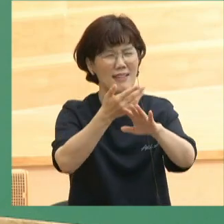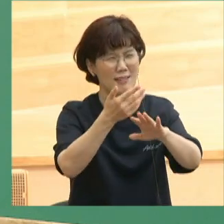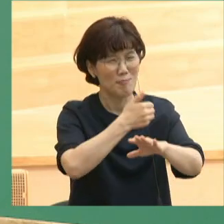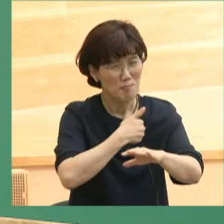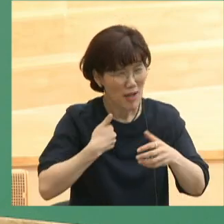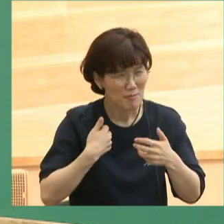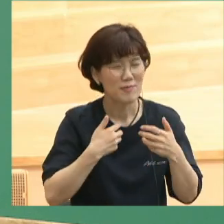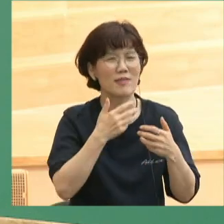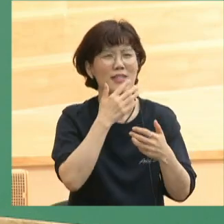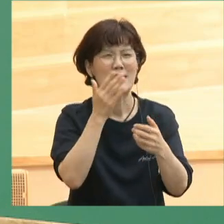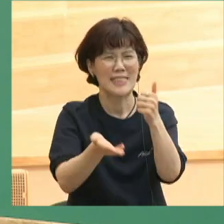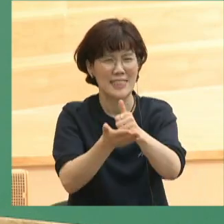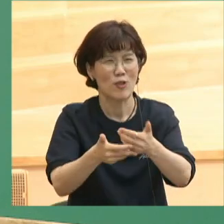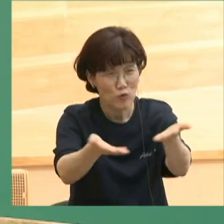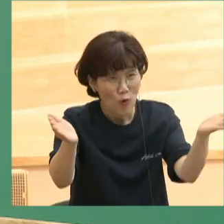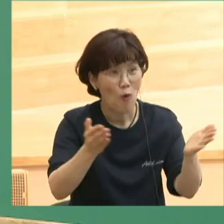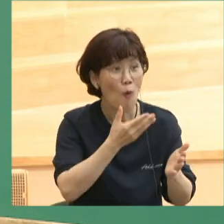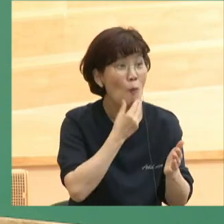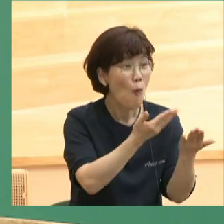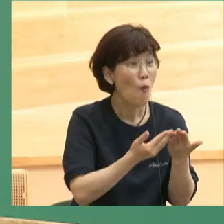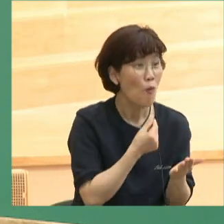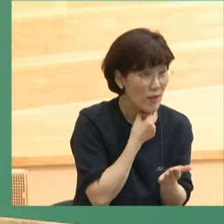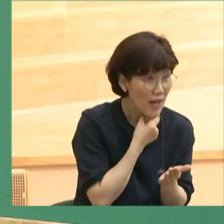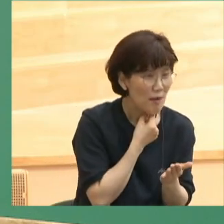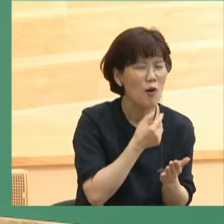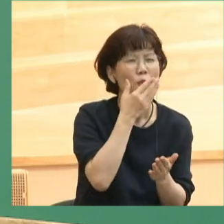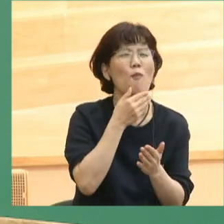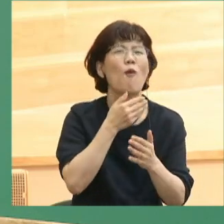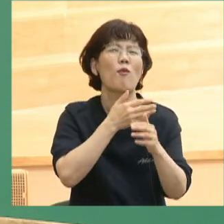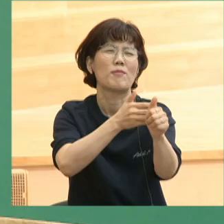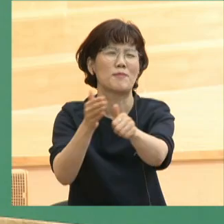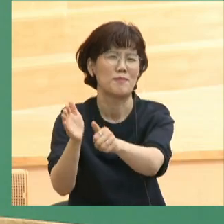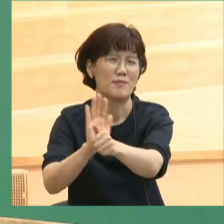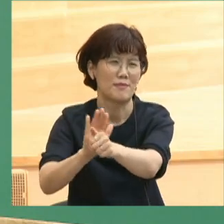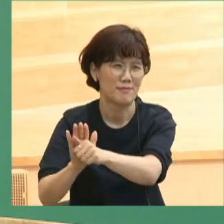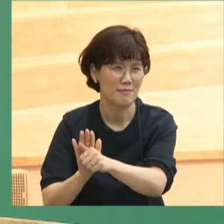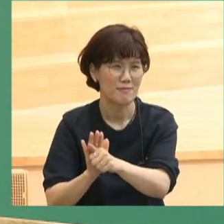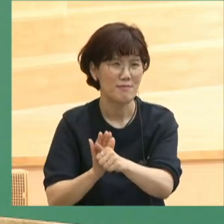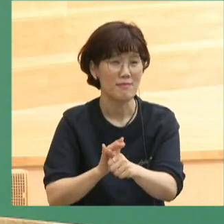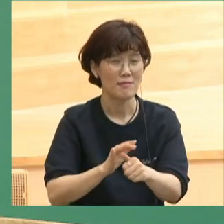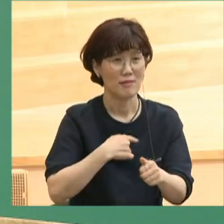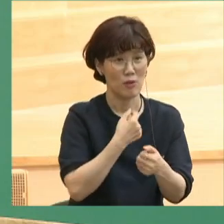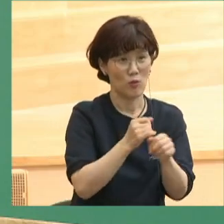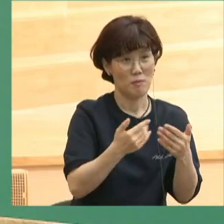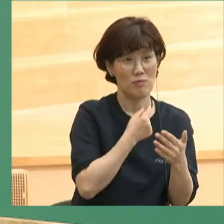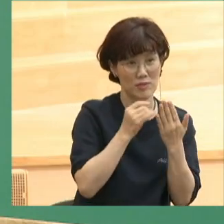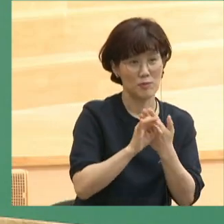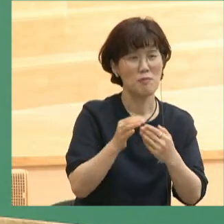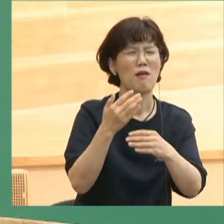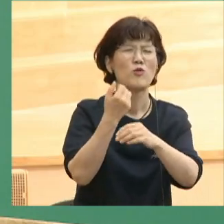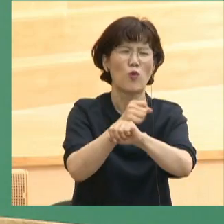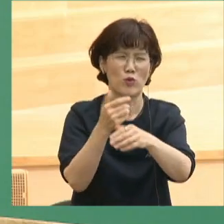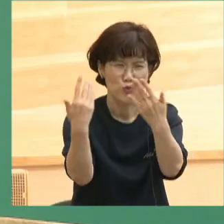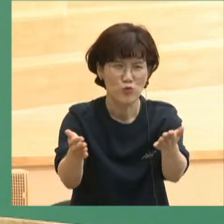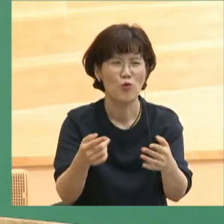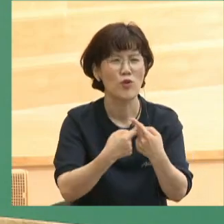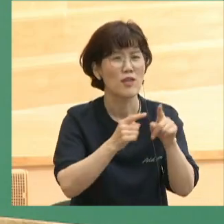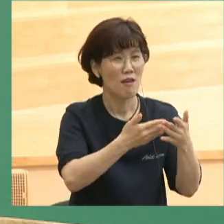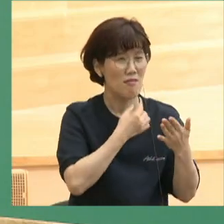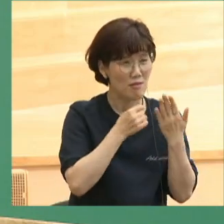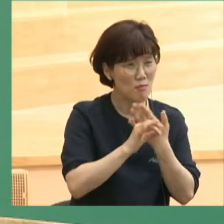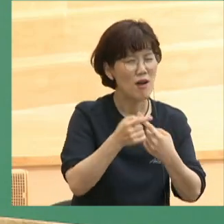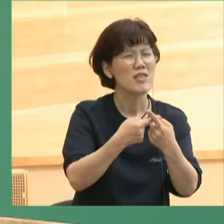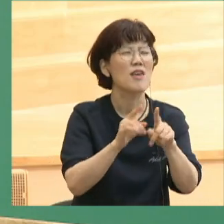하세요. 복을 받고 싶어요? 복을 비세요. 용서받고 싶어요? 먼저 용서하세요. 이해받고 싶어요? 먼저 남을